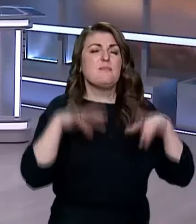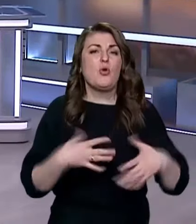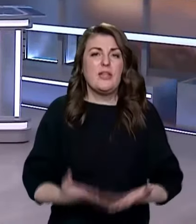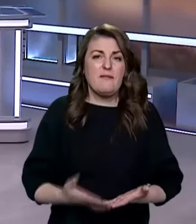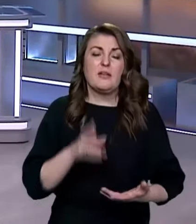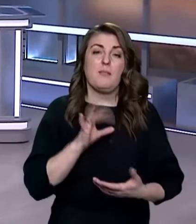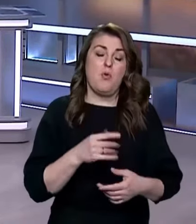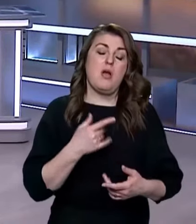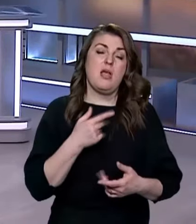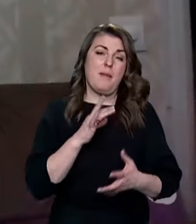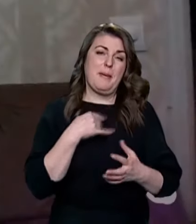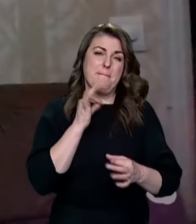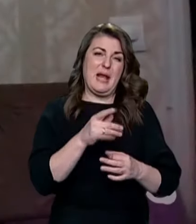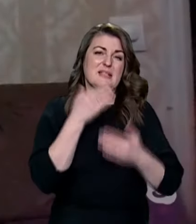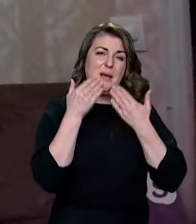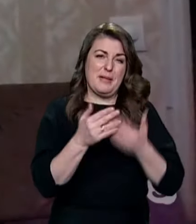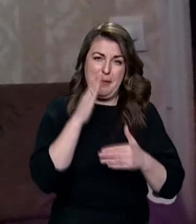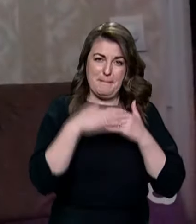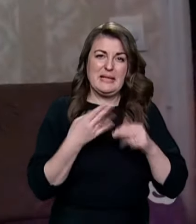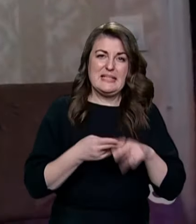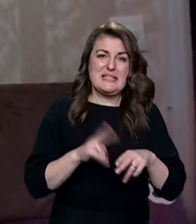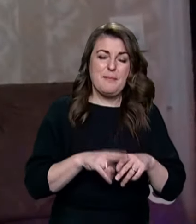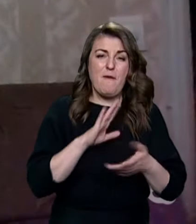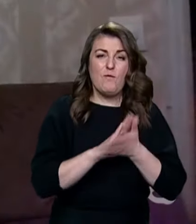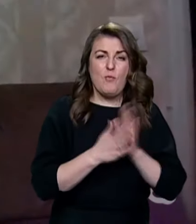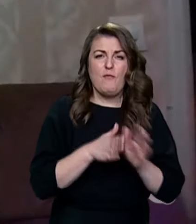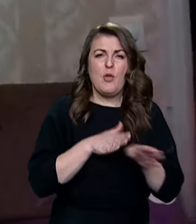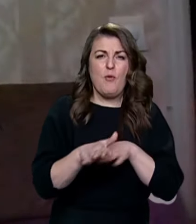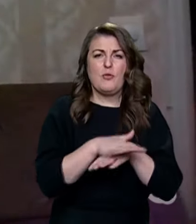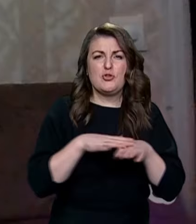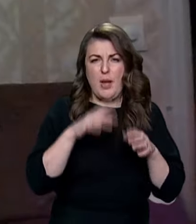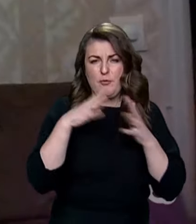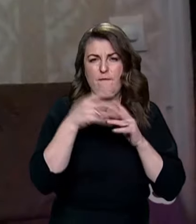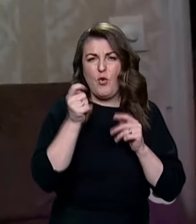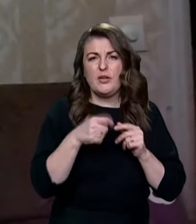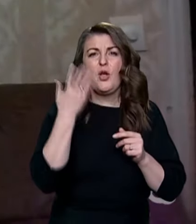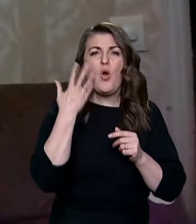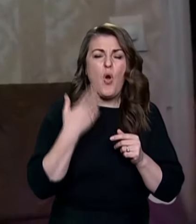несподіванка, бо, як ви правильно запитали перед цим, в умовах повномасштабної війни, коли